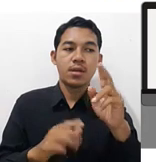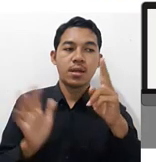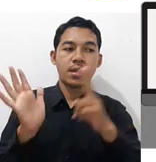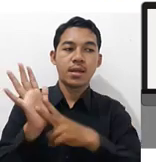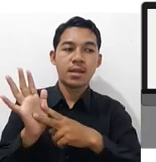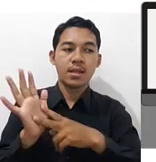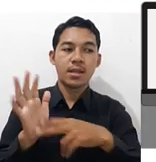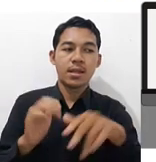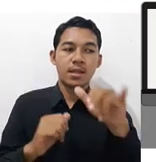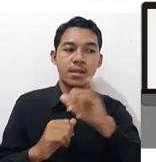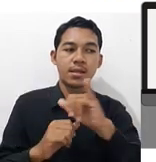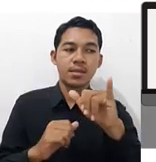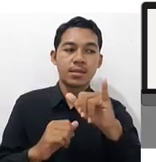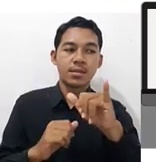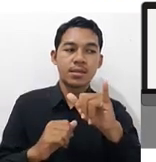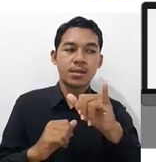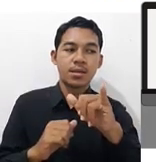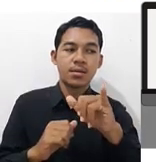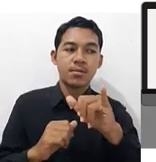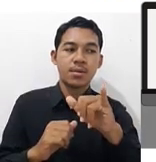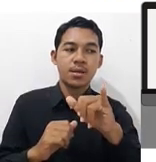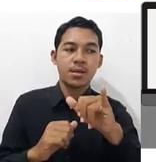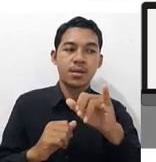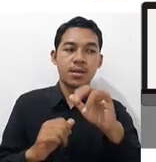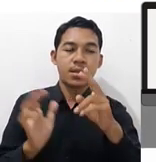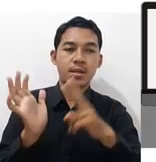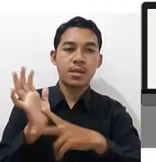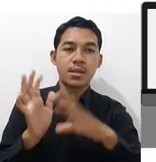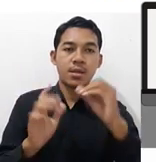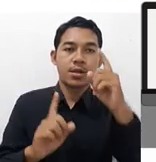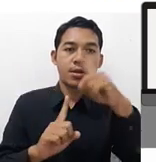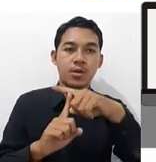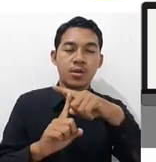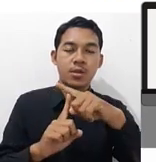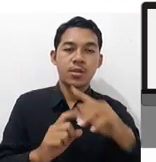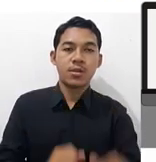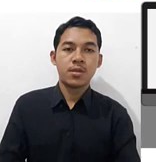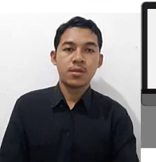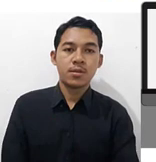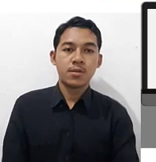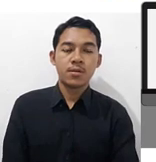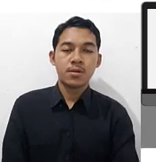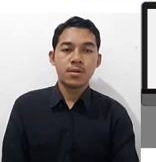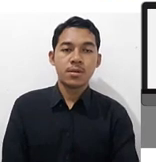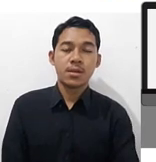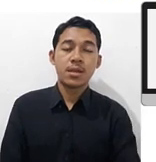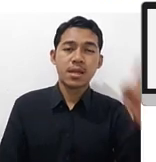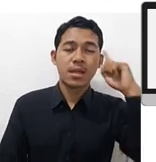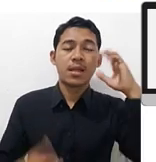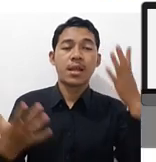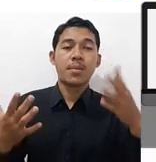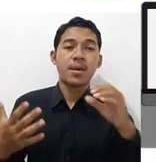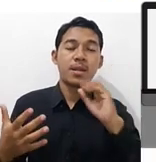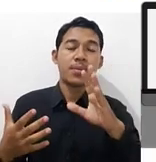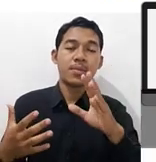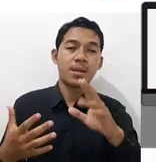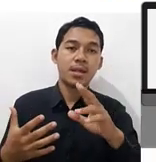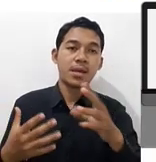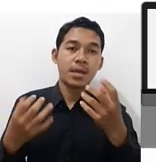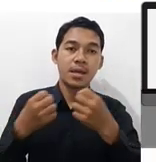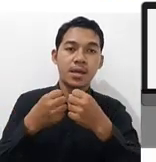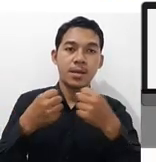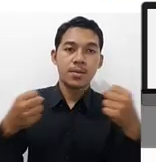kenapa 3 gerbang ini dinamakan gerbang logika dasar? Karena 3 gerbang ini ketika